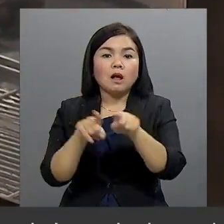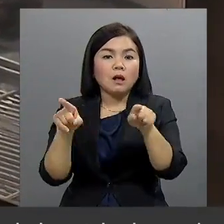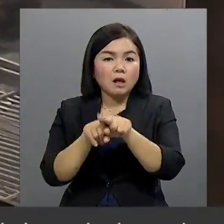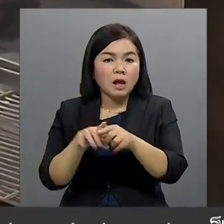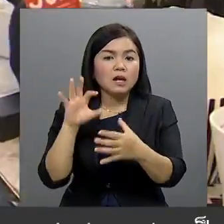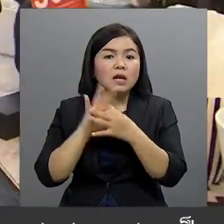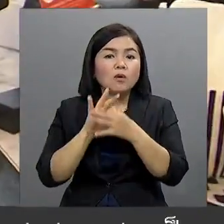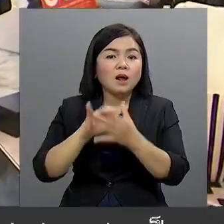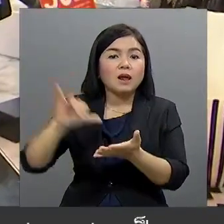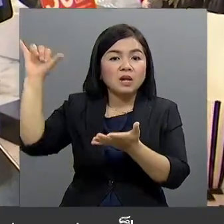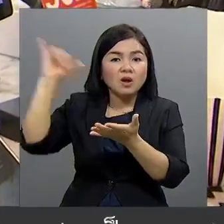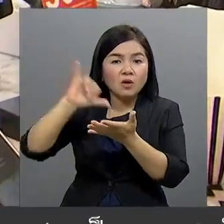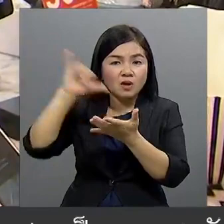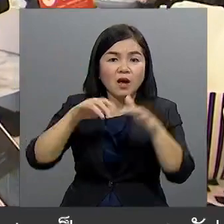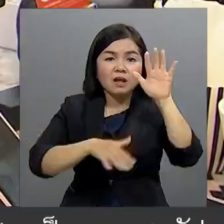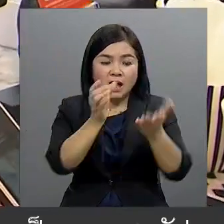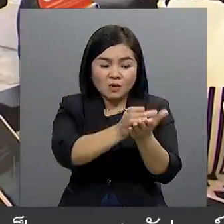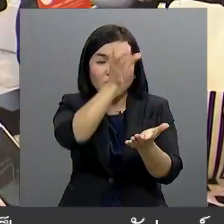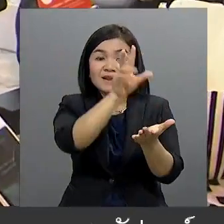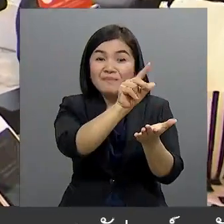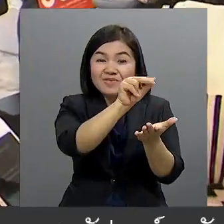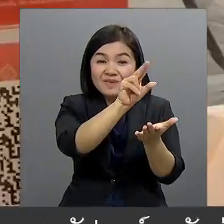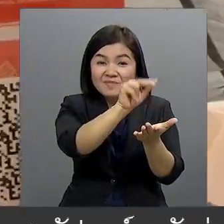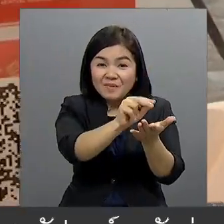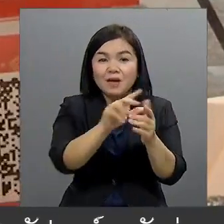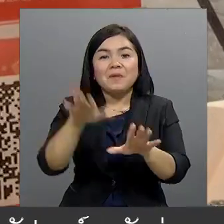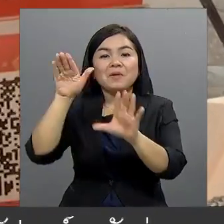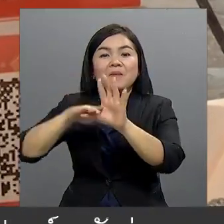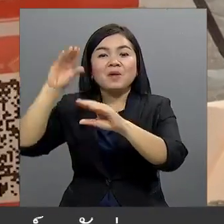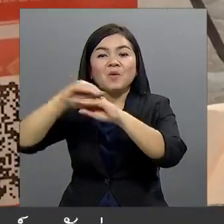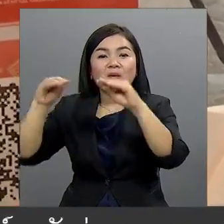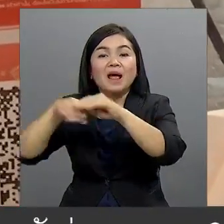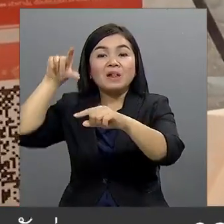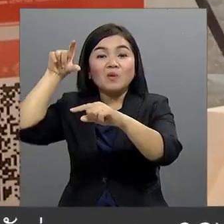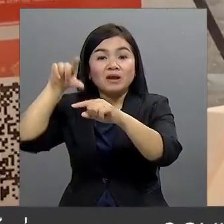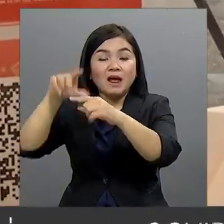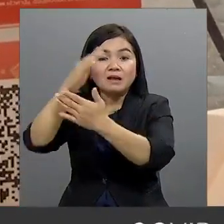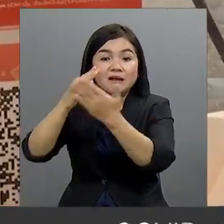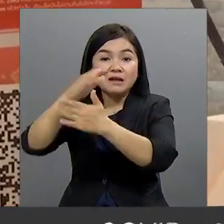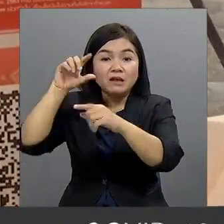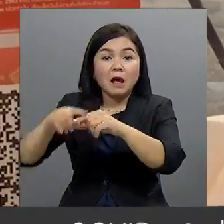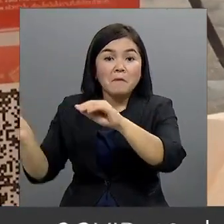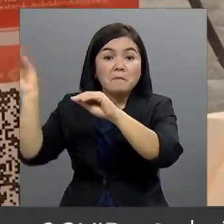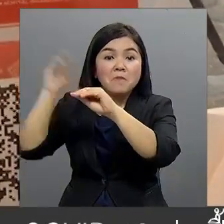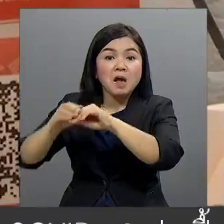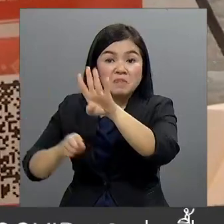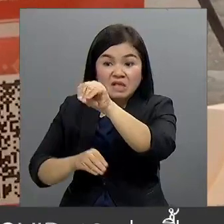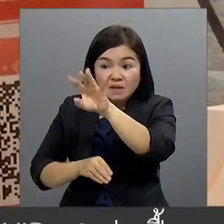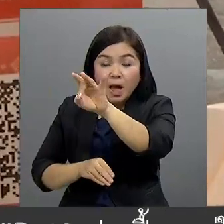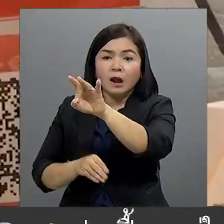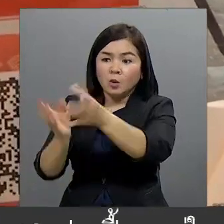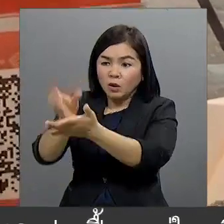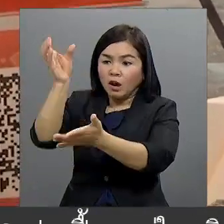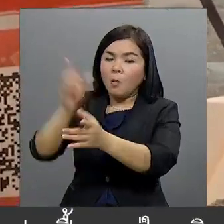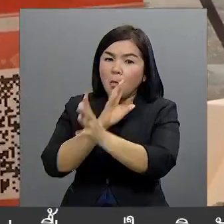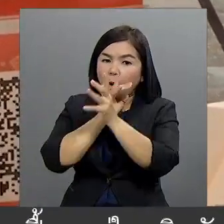ที่ปกติขายกันขวดละ 30 บาทพอเข้าโครงการก็มีบางคนที่ไปเจอขวดละ 48 บาทแบบนี้ก็ถูกวภาวิจาร์